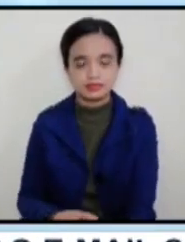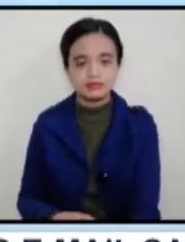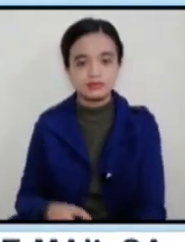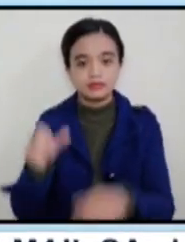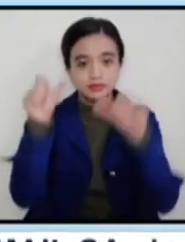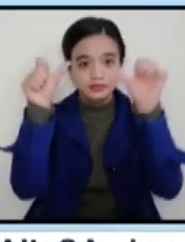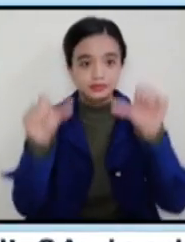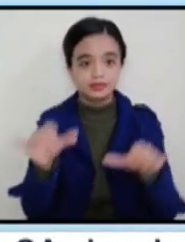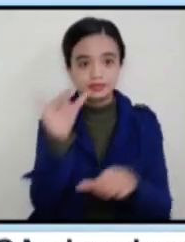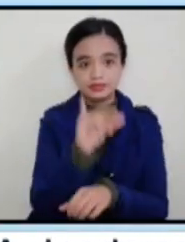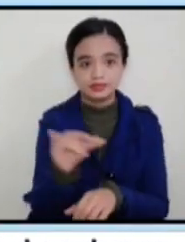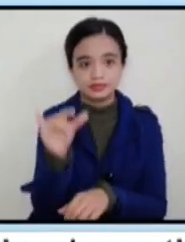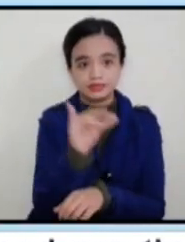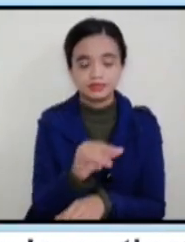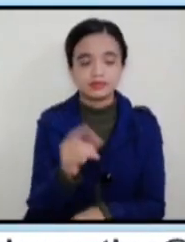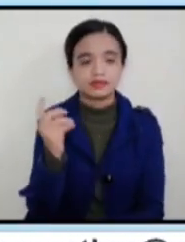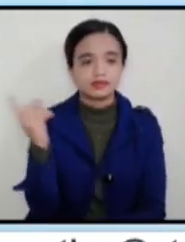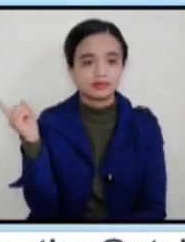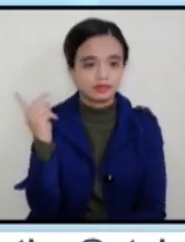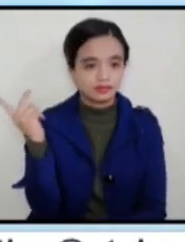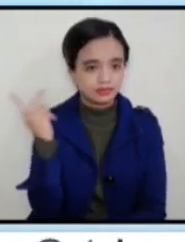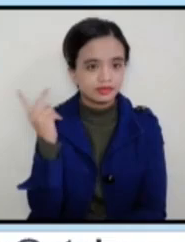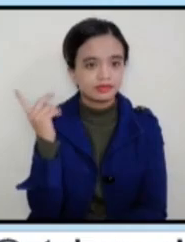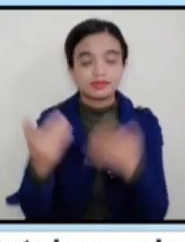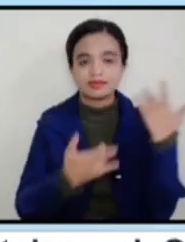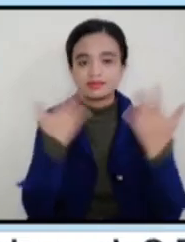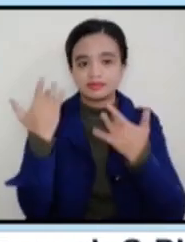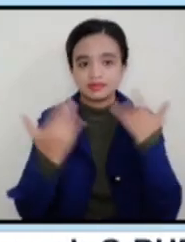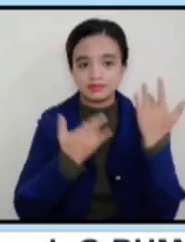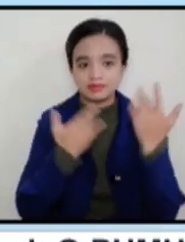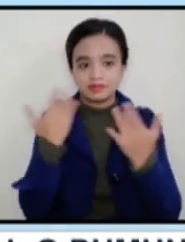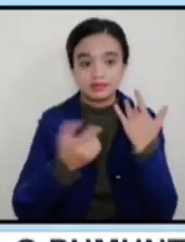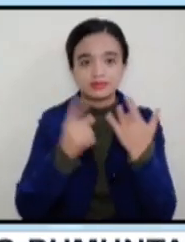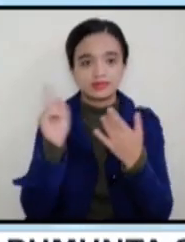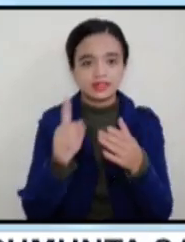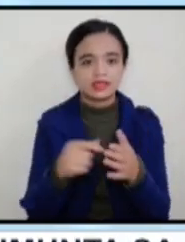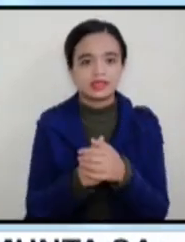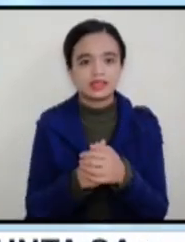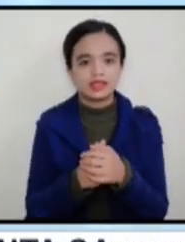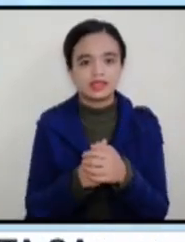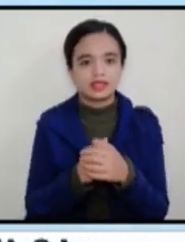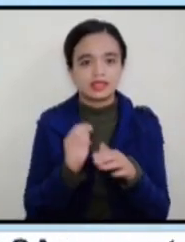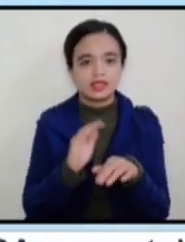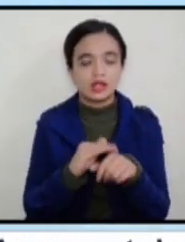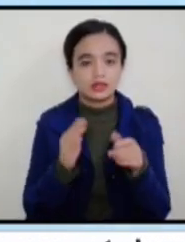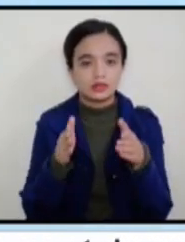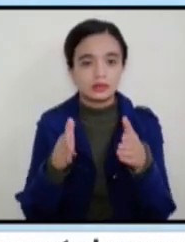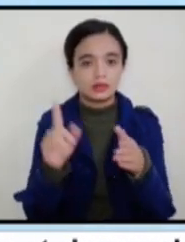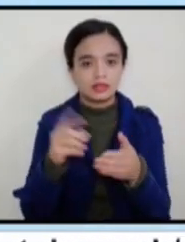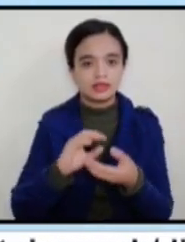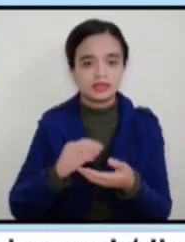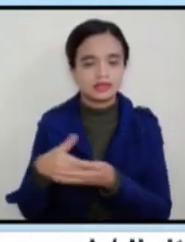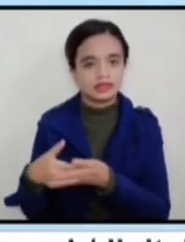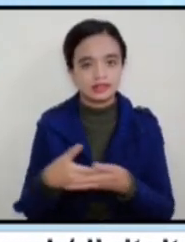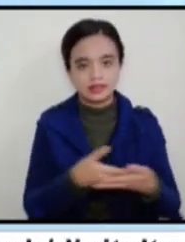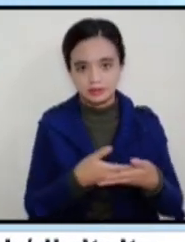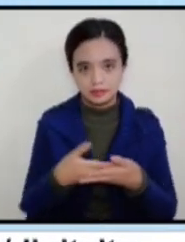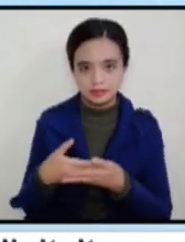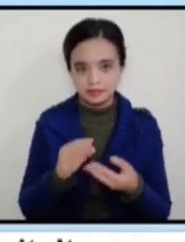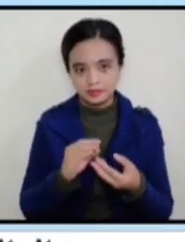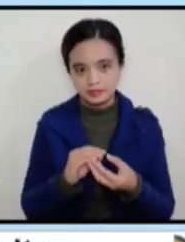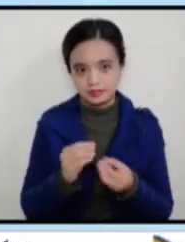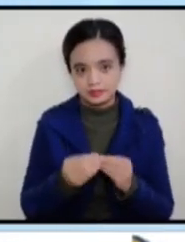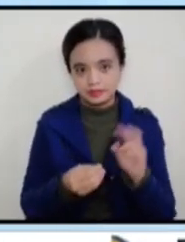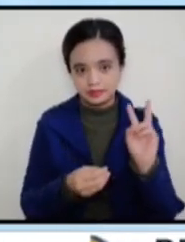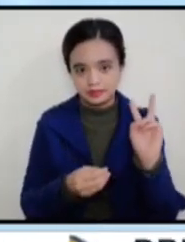accounts, excited din anunsyo ni Vin at Sophie na on the way na ang kanilang baby number 2. Sa nasabing post,